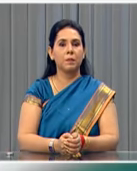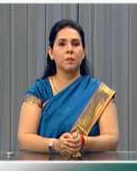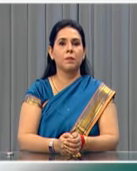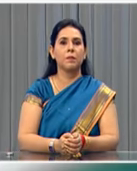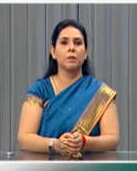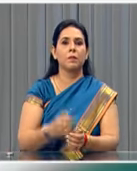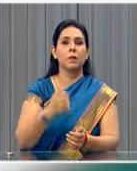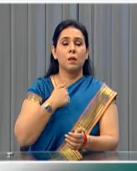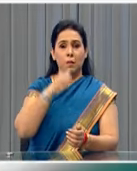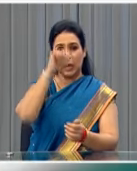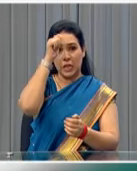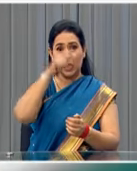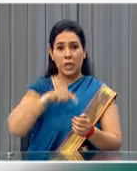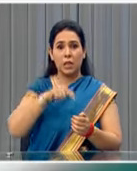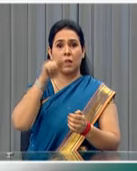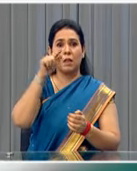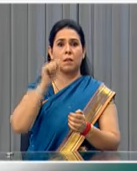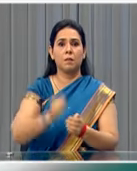हमारे देश के